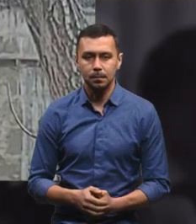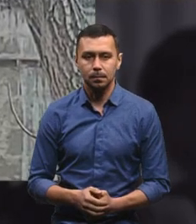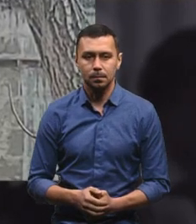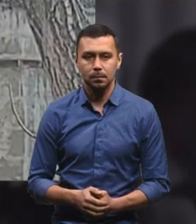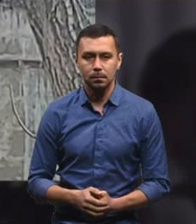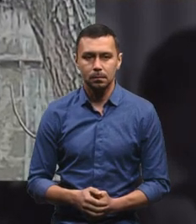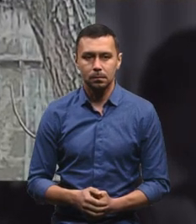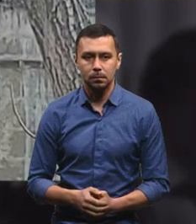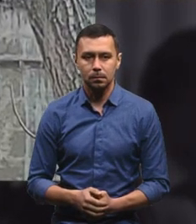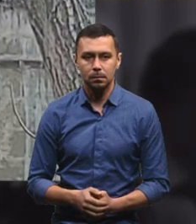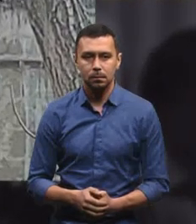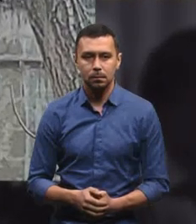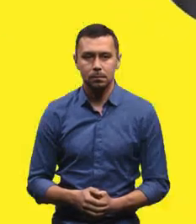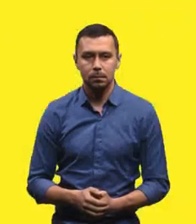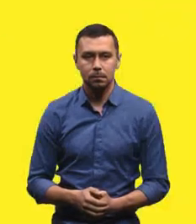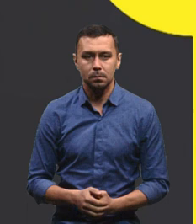суспільні новини Хмельницький